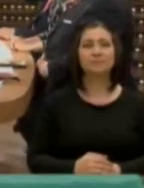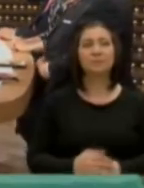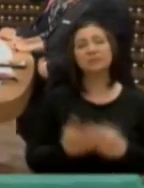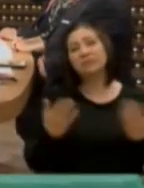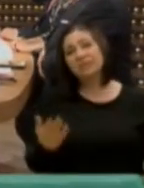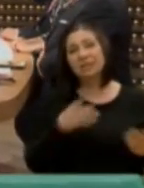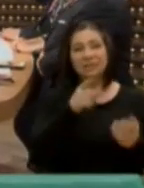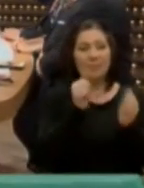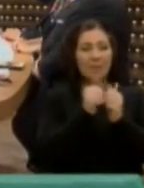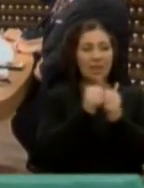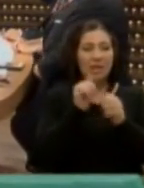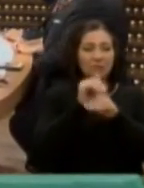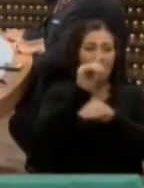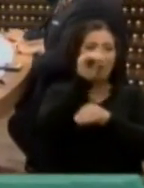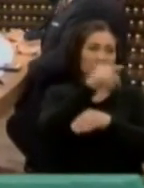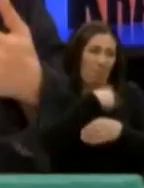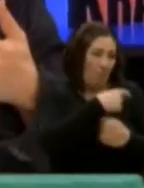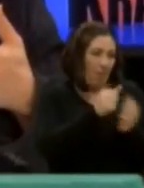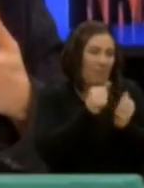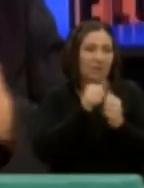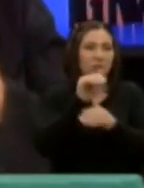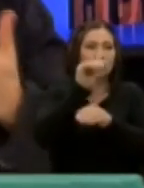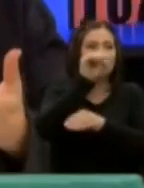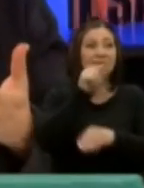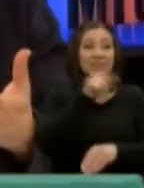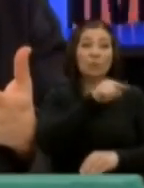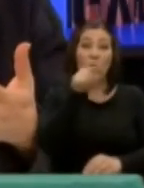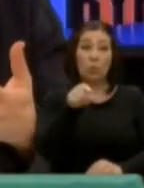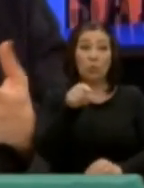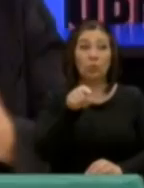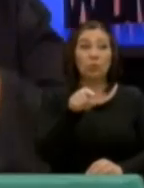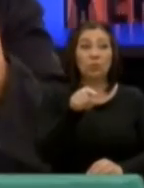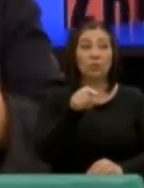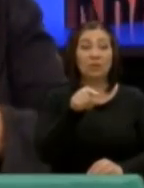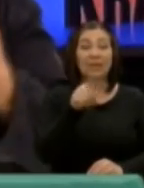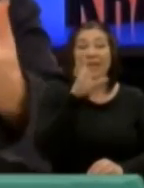Zaten sizinle beraber yaşamaktadır. Yani siz de onun